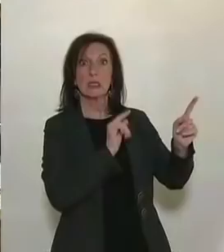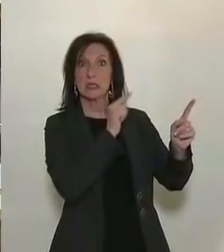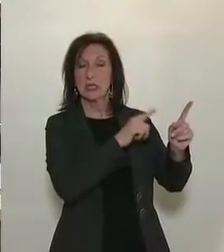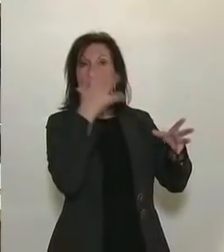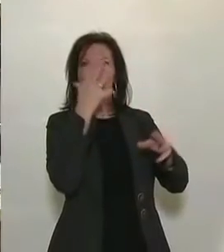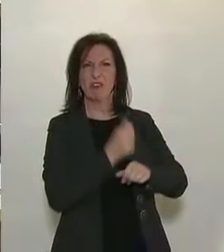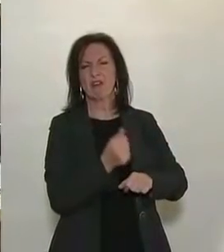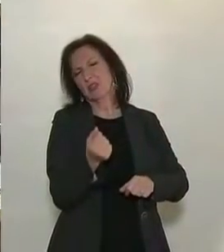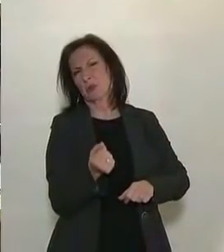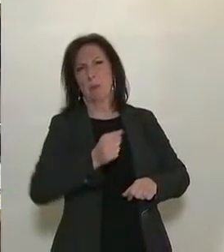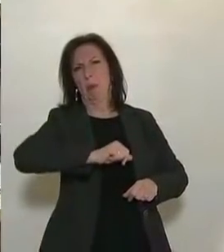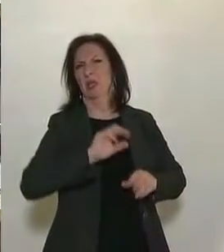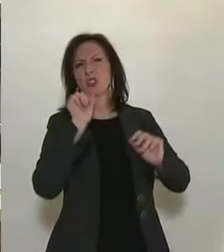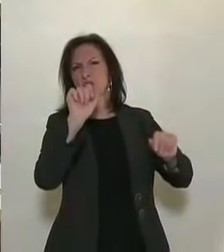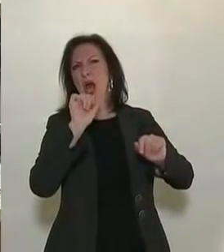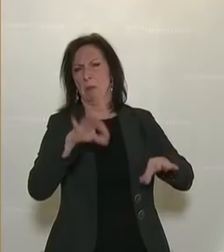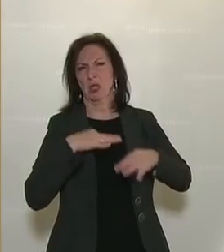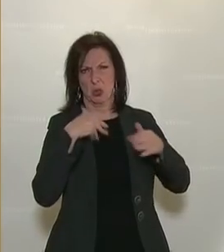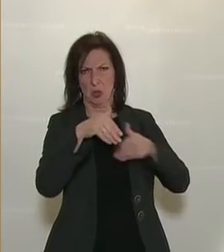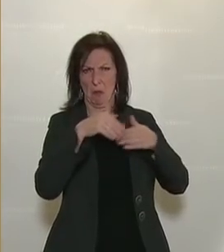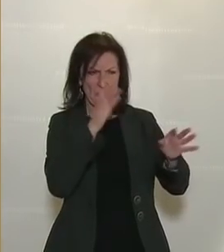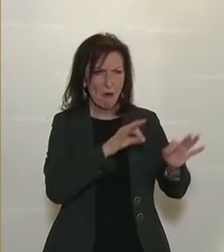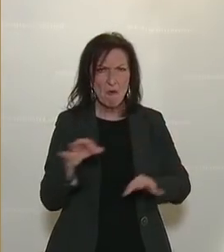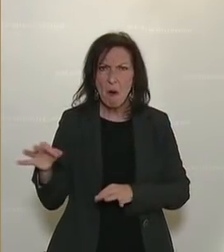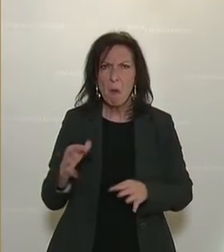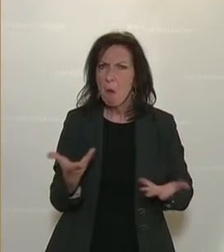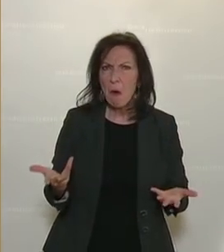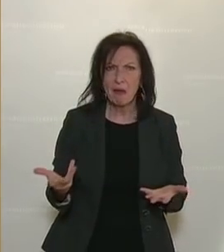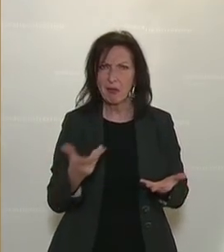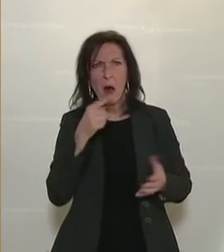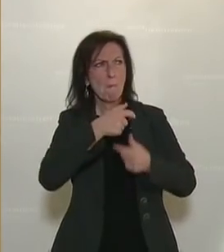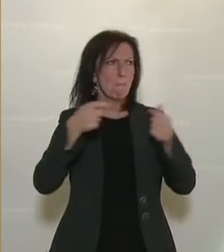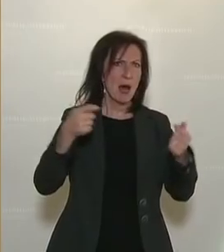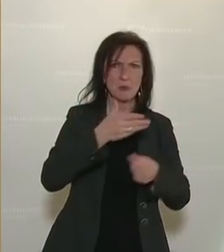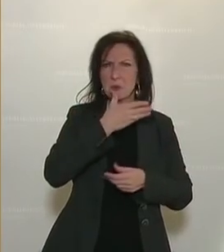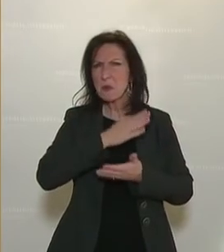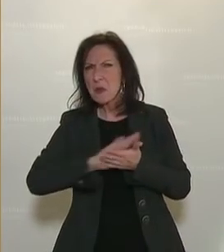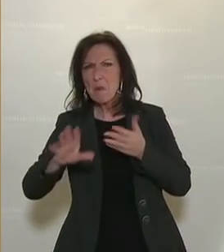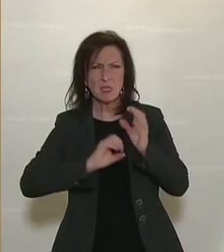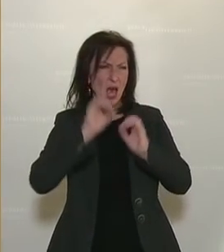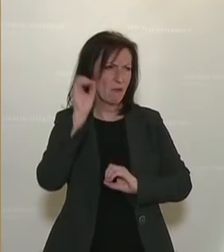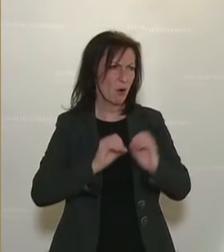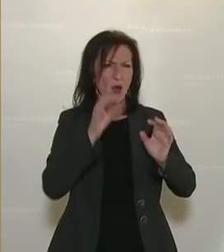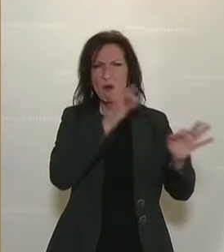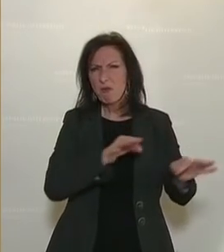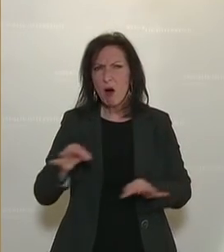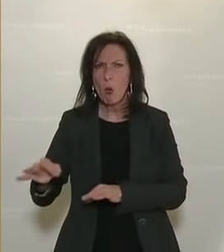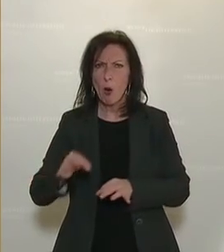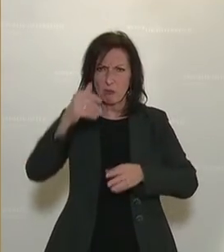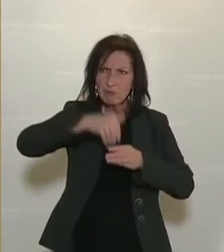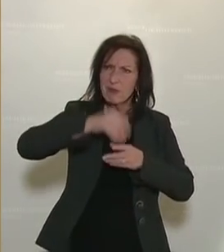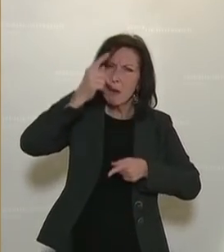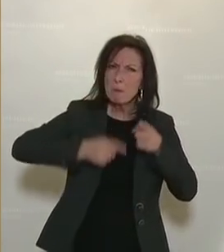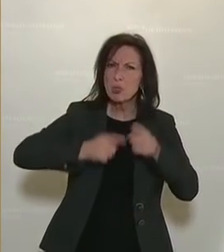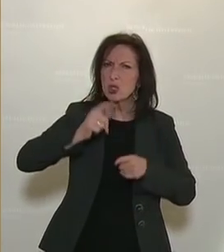mit Verordnungen fuhrwerkt, die nicht begründet werden, mit Maßnahmen, die nie evaluiert werden, mit Verordnungen, die Bestimmungen enthalten, die in sich